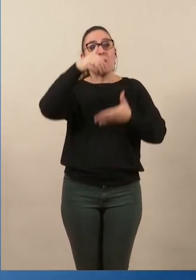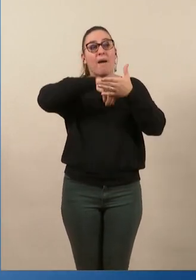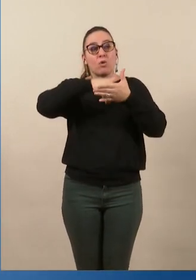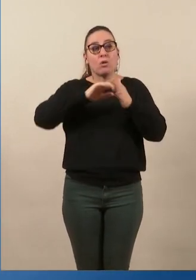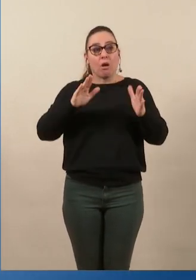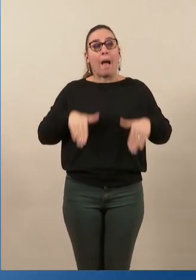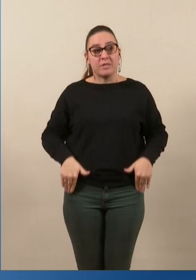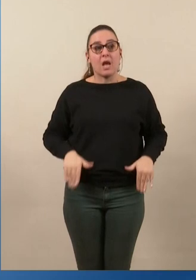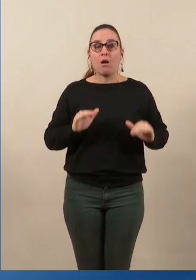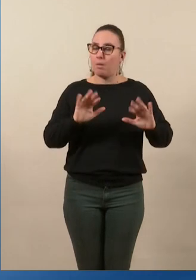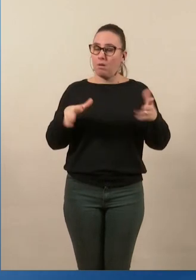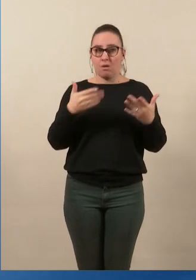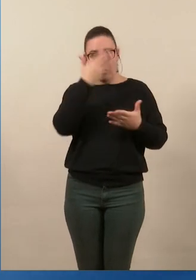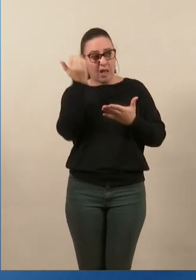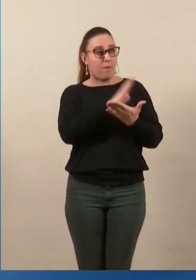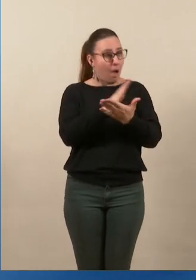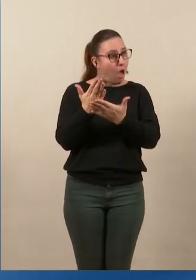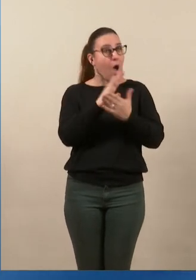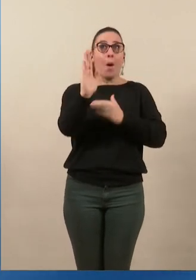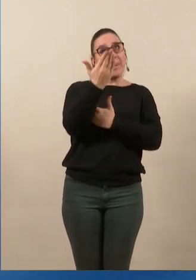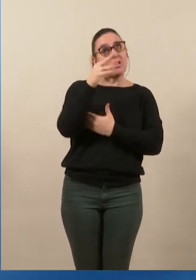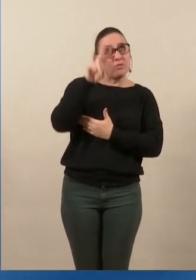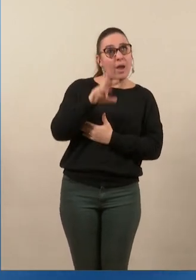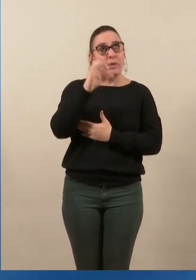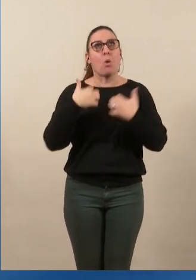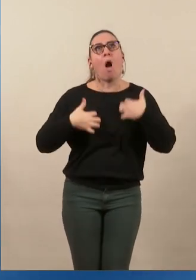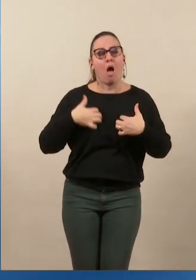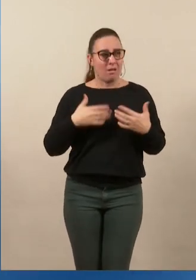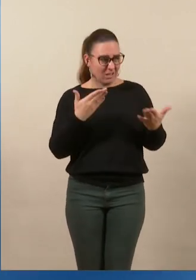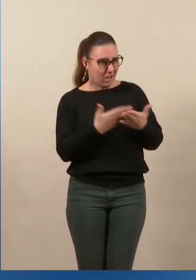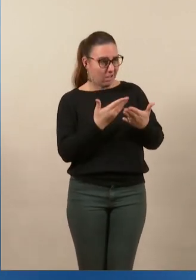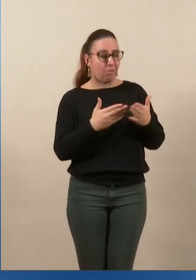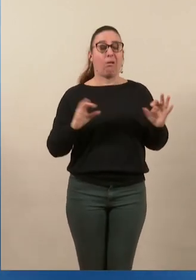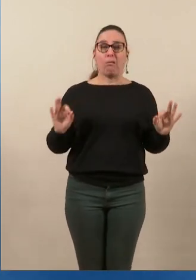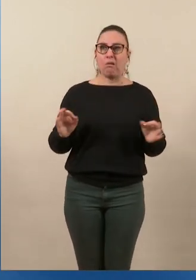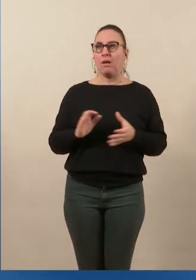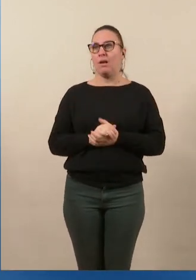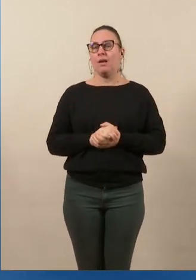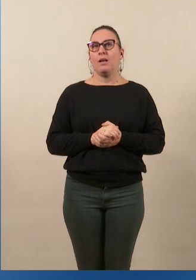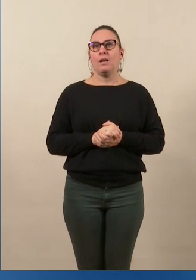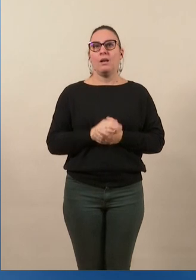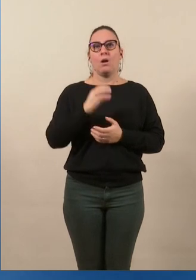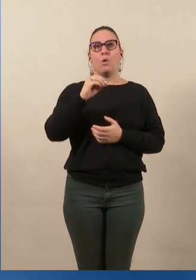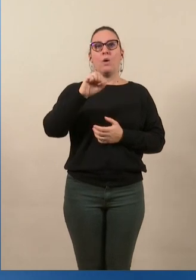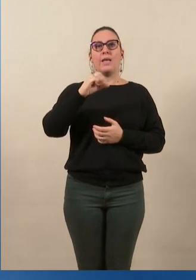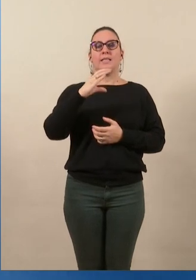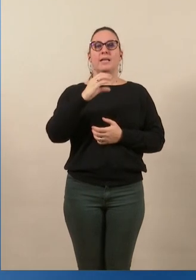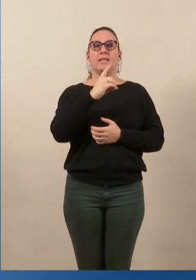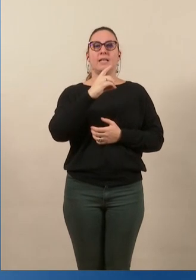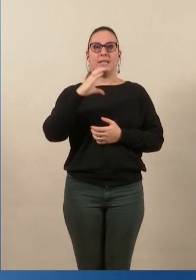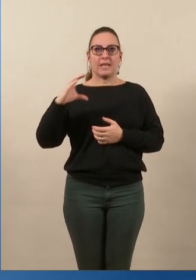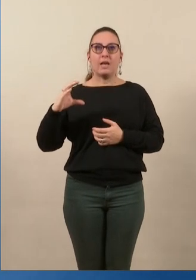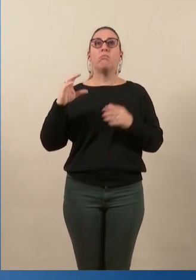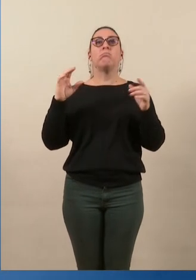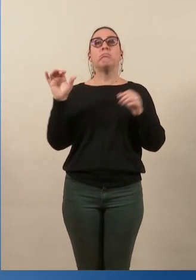vous abstenez quand même donc vous ne savez pas si le le rapport était présenté donc osddc qui